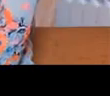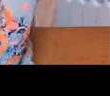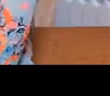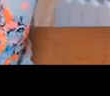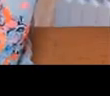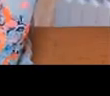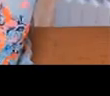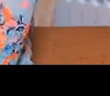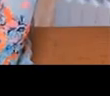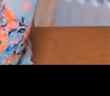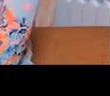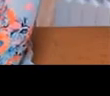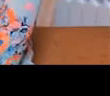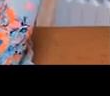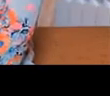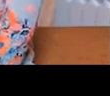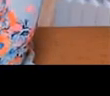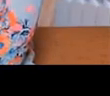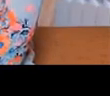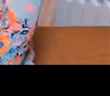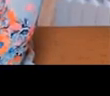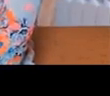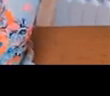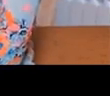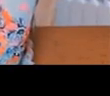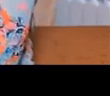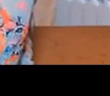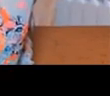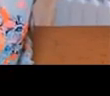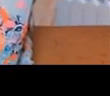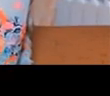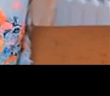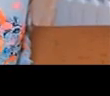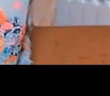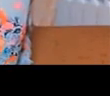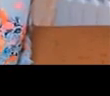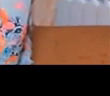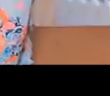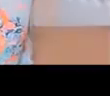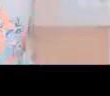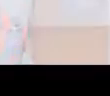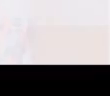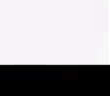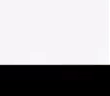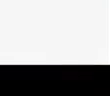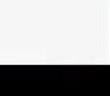mehrni kuchaytiraylik. Zero farzandlarimiz bu bizning kelajagimizdir.